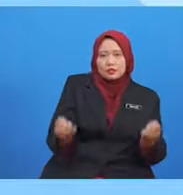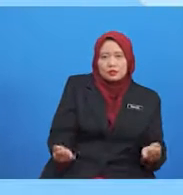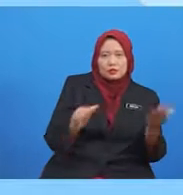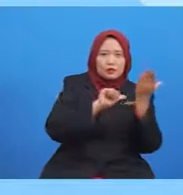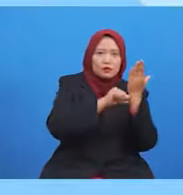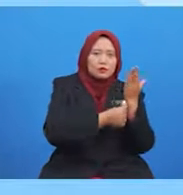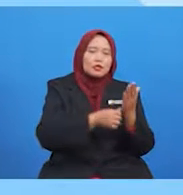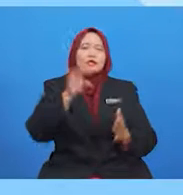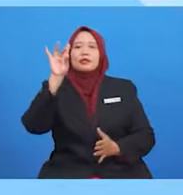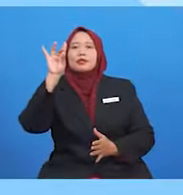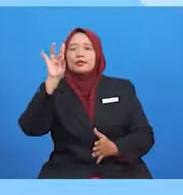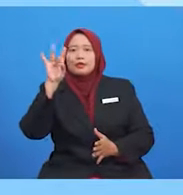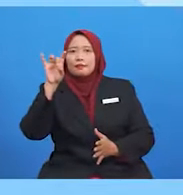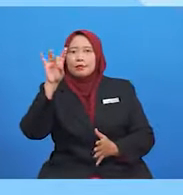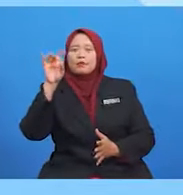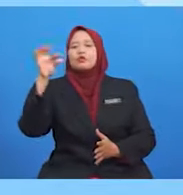80 gram.